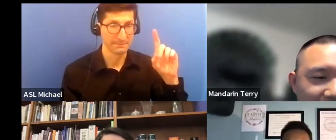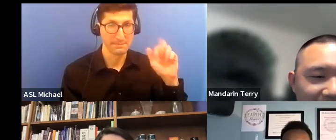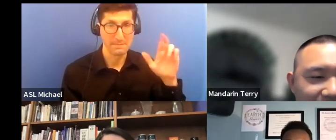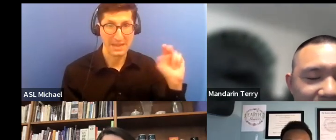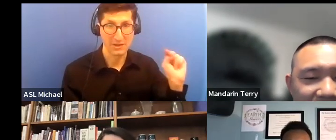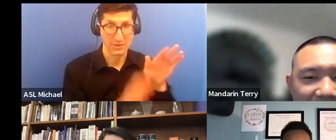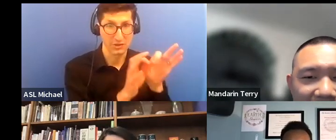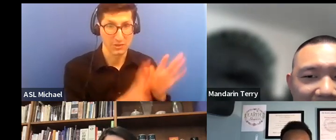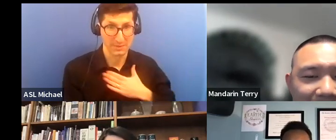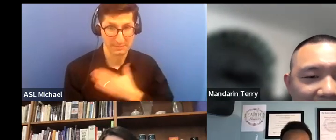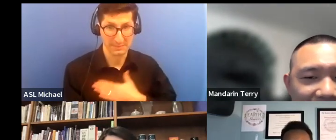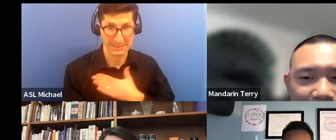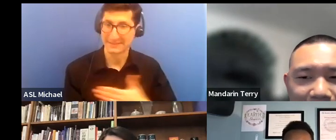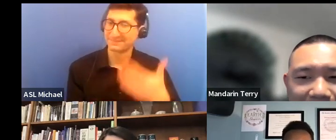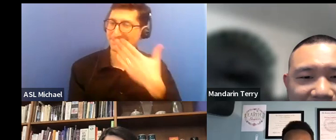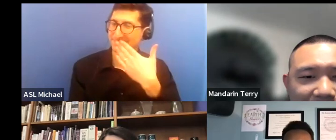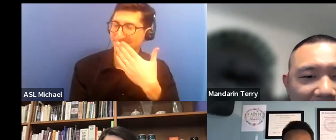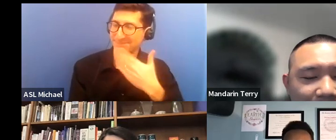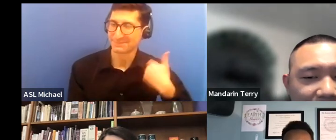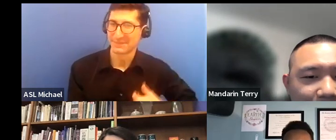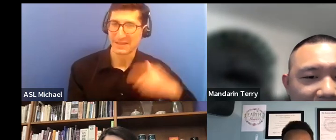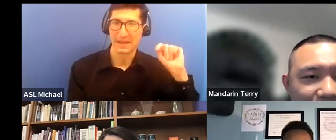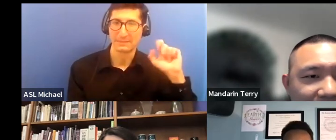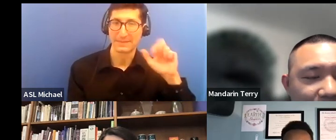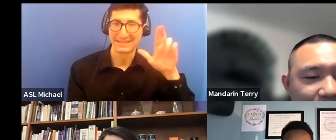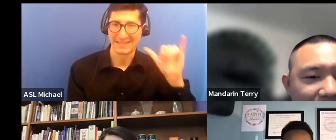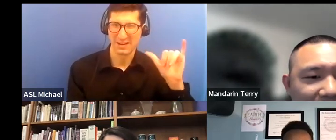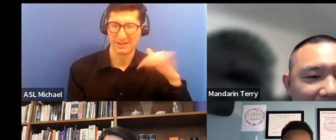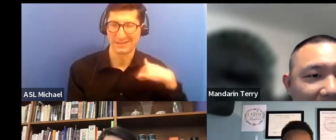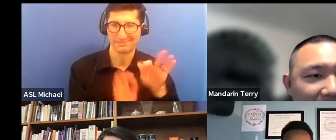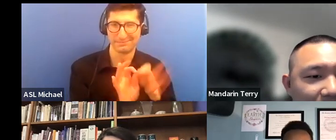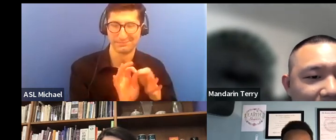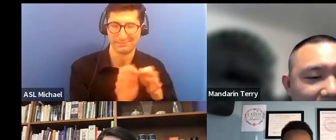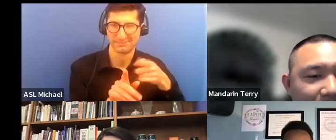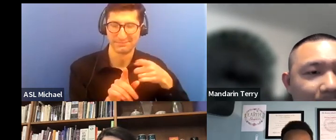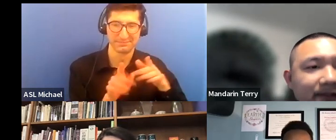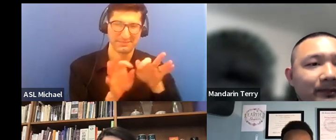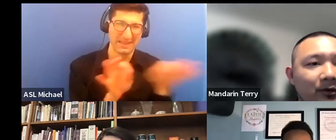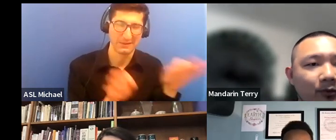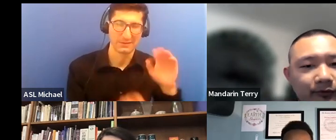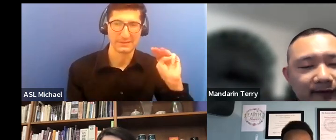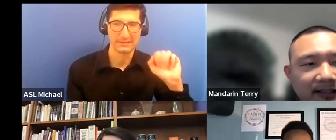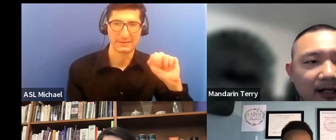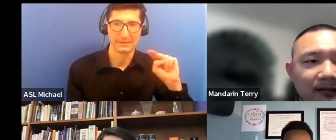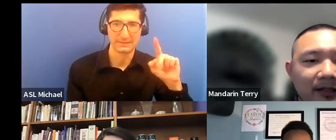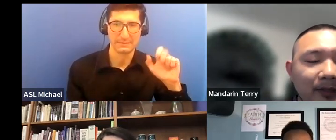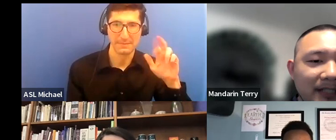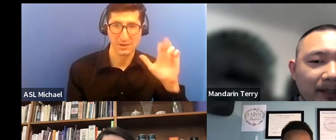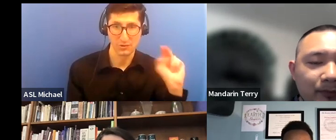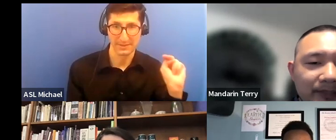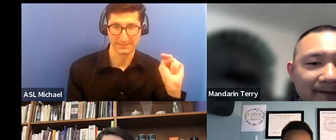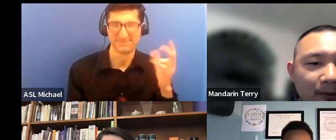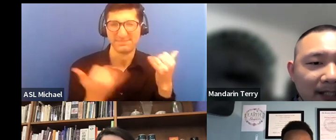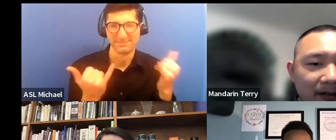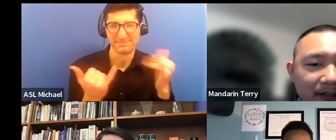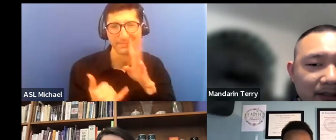Thank you, Dr. Ettinger. Hi, everyone. My name is Terry. I'll be your Mandarin interpreter. 大家好，我叫 Terry， 会是你们的国语翻译哈。待会你在